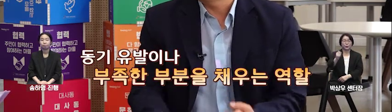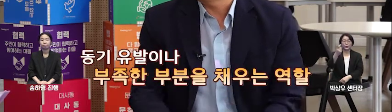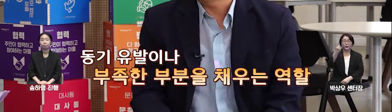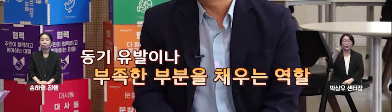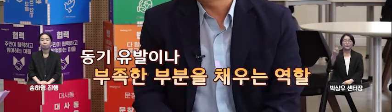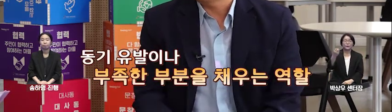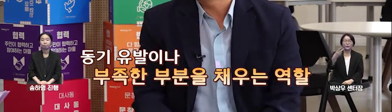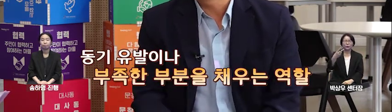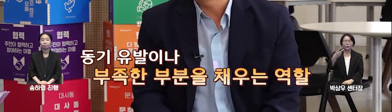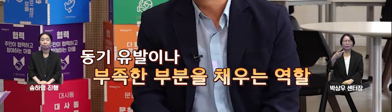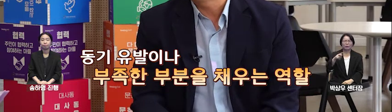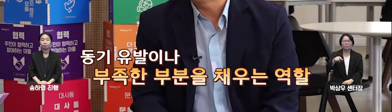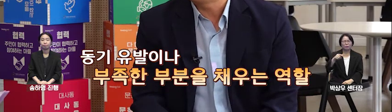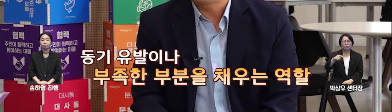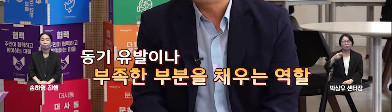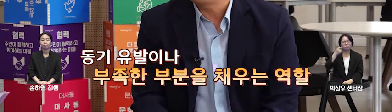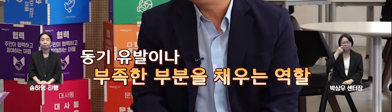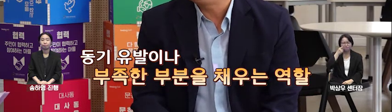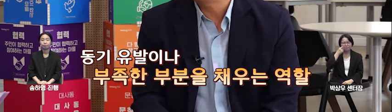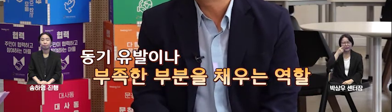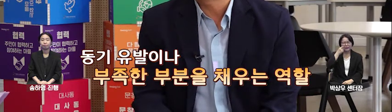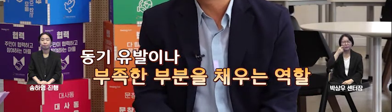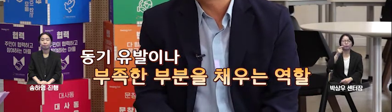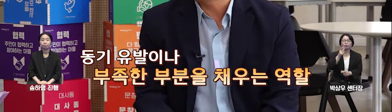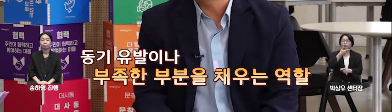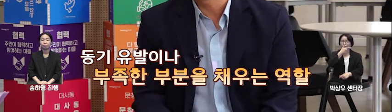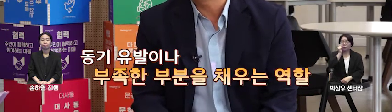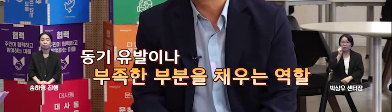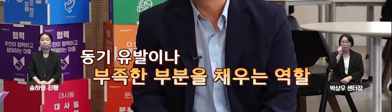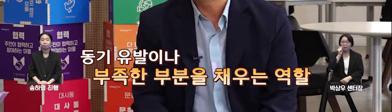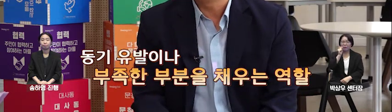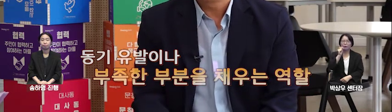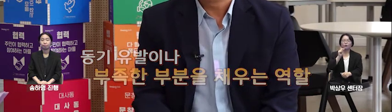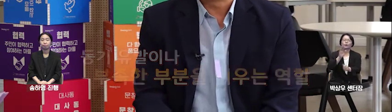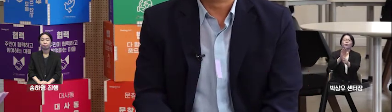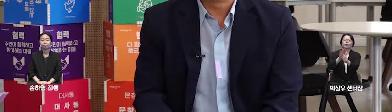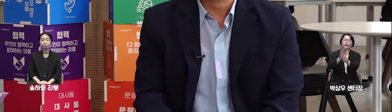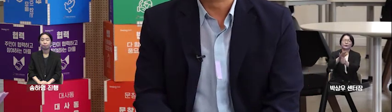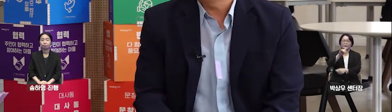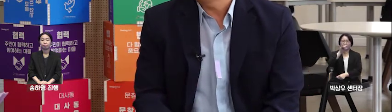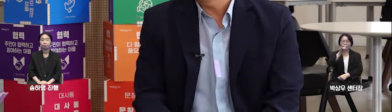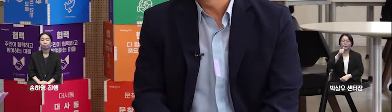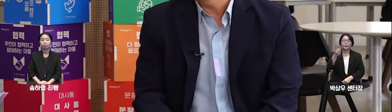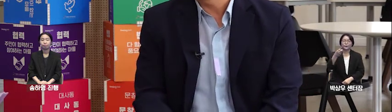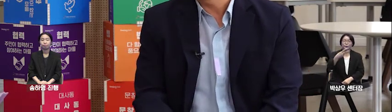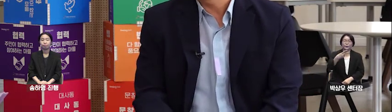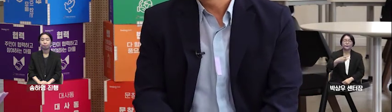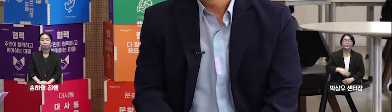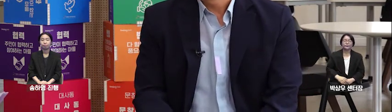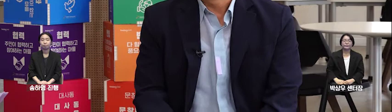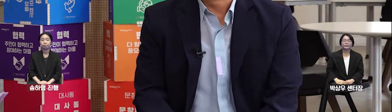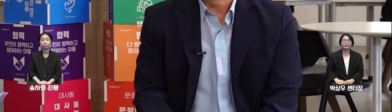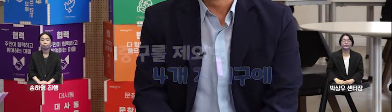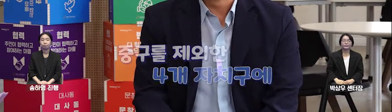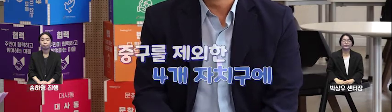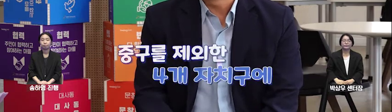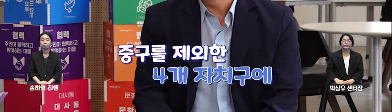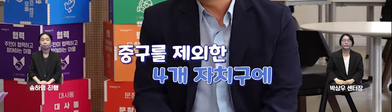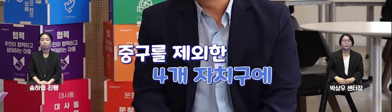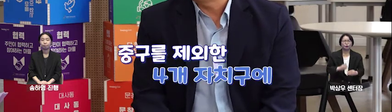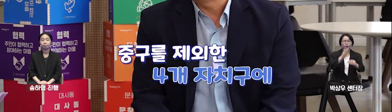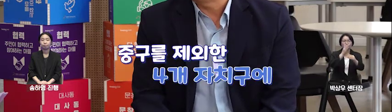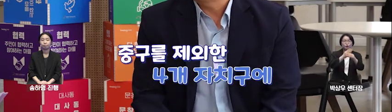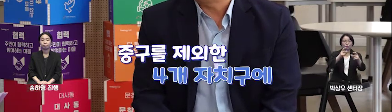또 못하고 있는 부분을 조금 더 채워갈 수가 있을 것 같고요. 더 중요한 것은 이제